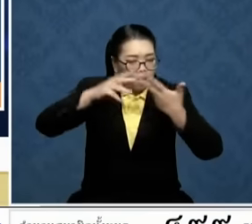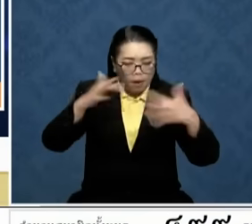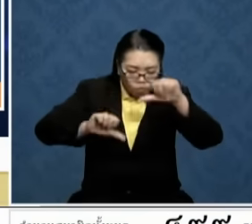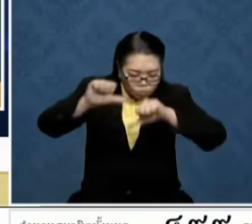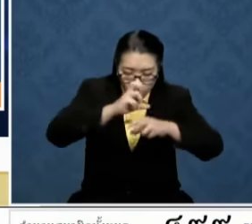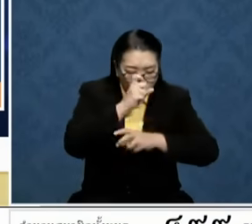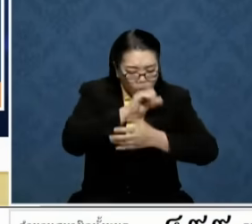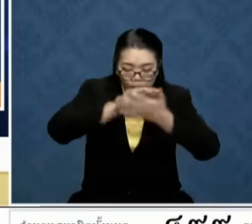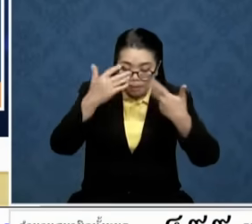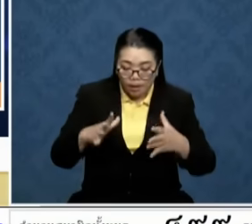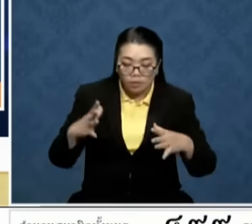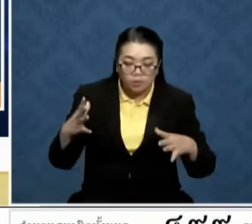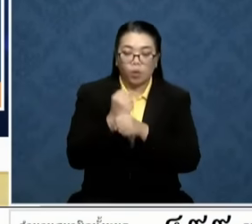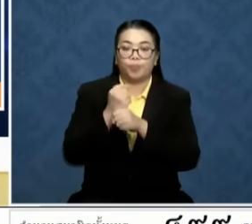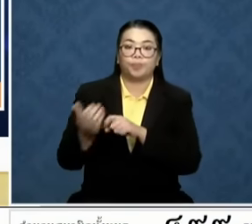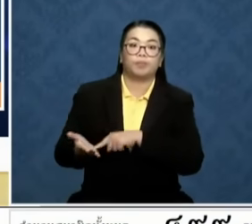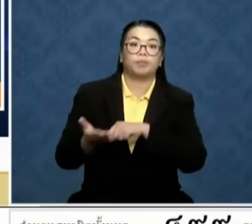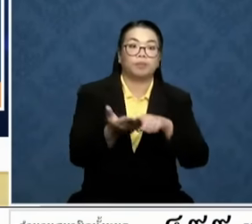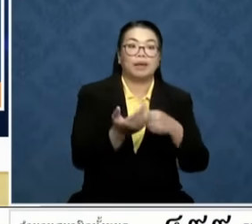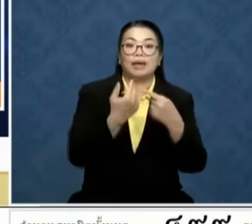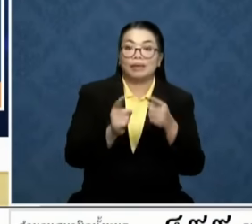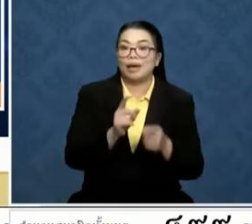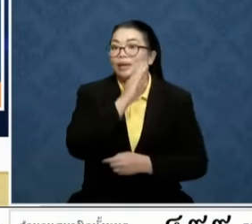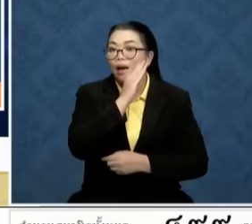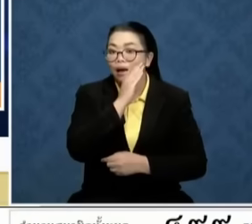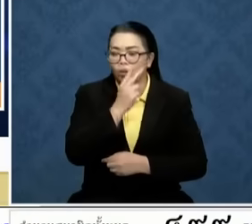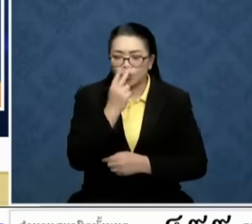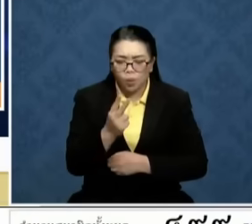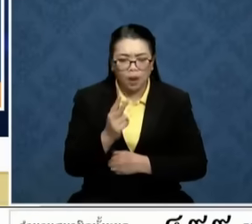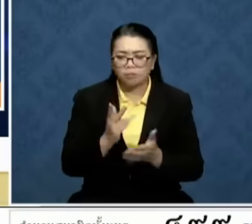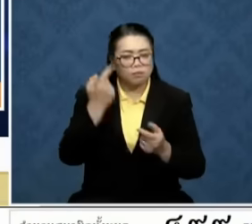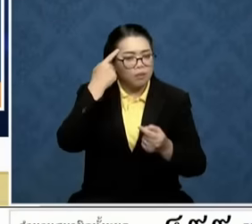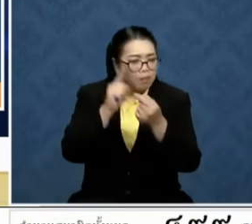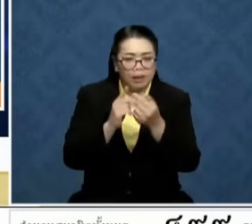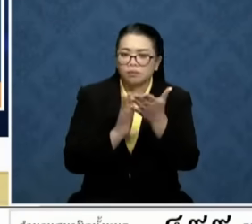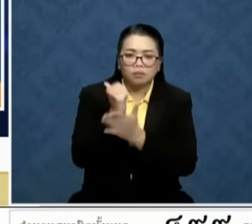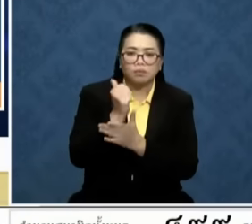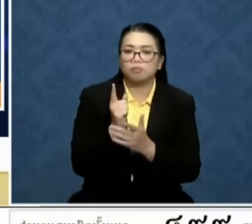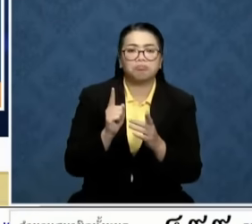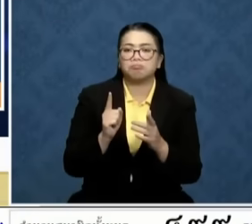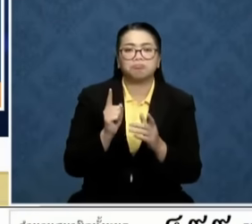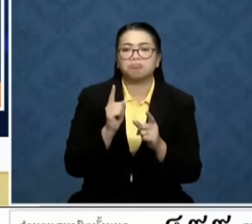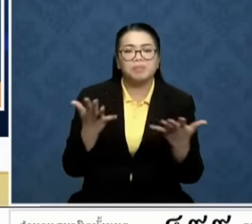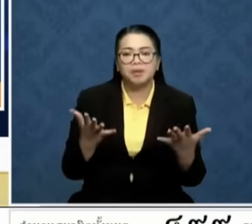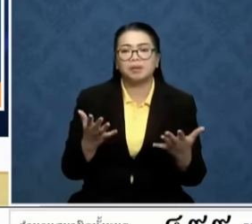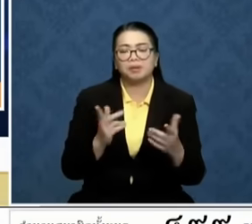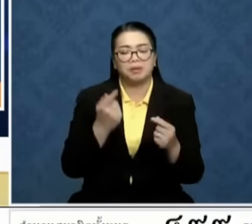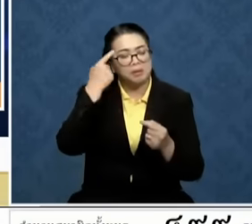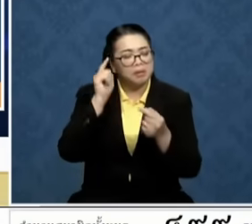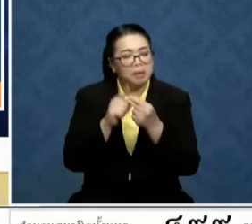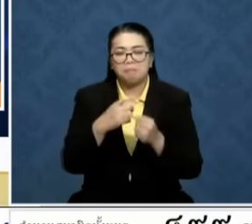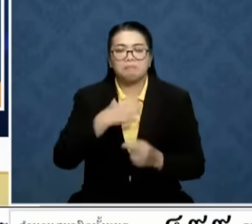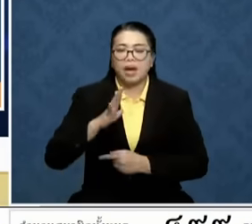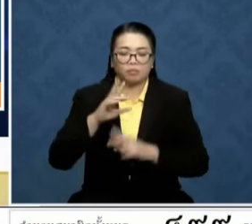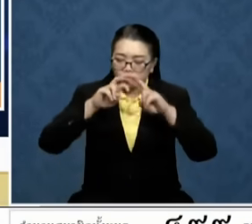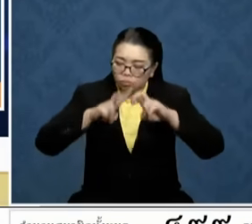ให้แจ้งผลการศึกษาแต่หากผลการศึกษาเนี่ยไม่เป็นไปตามเป้าหมายเรียกว่าเจ๊งแล้วกันและไม่ประสงค์ที่จะ